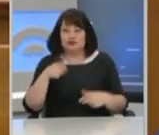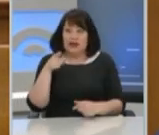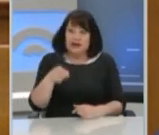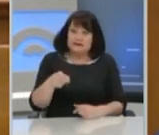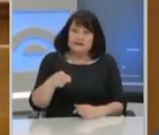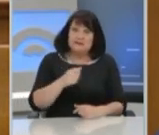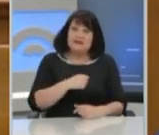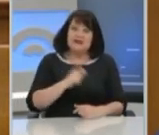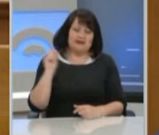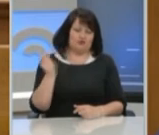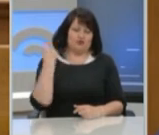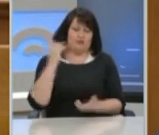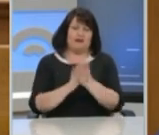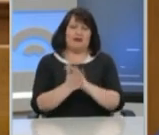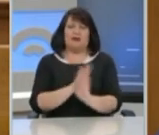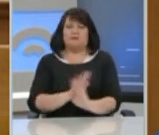θεωρείτε άχρηστο.